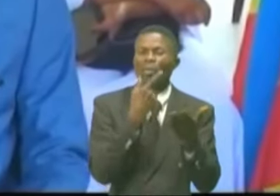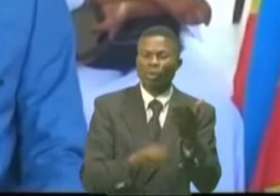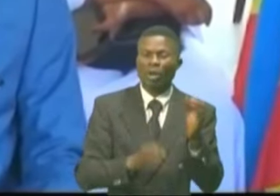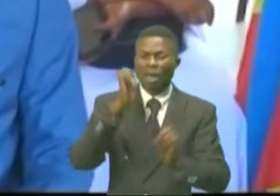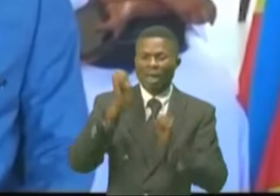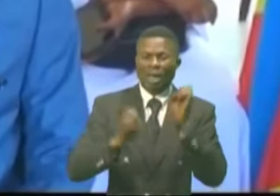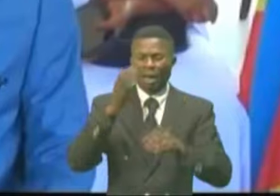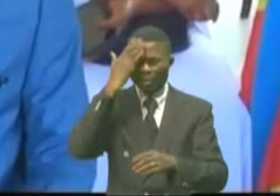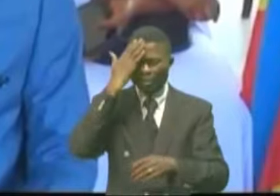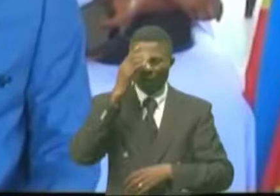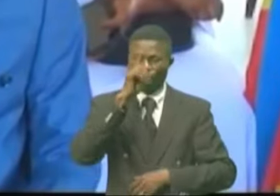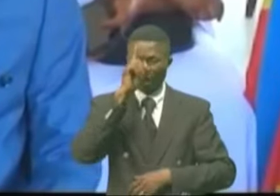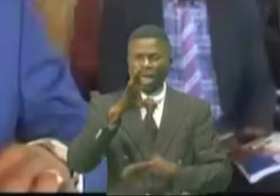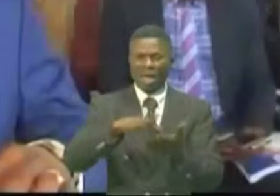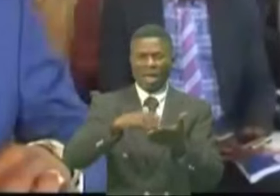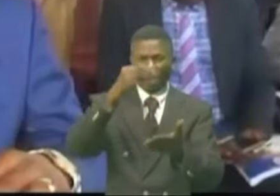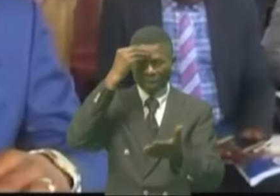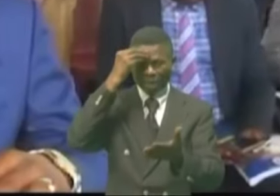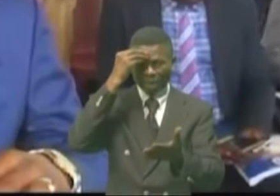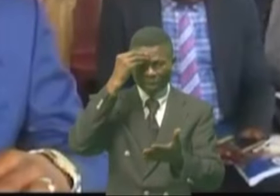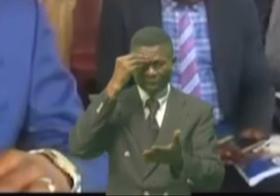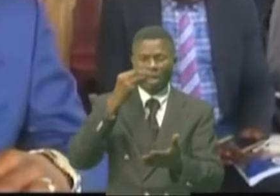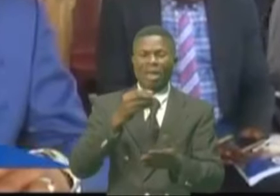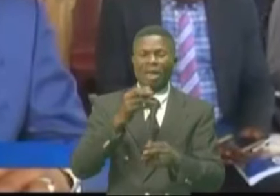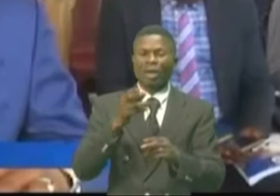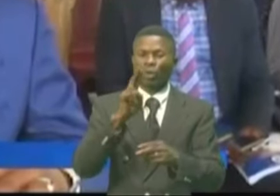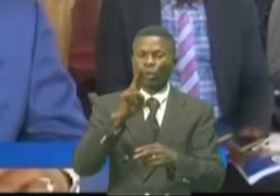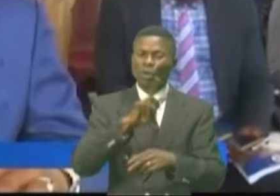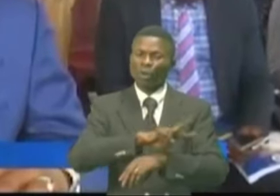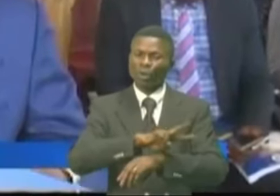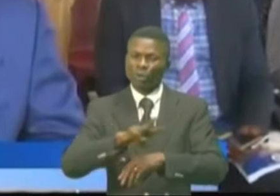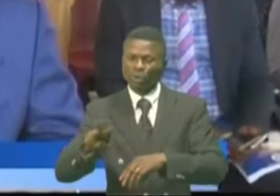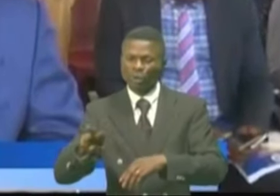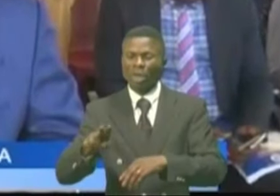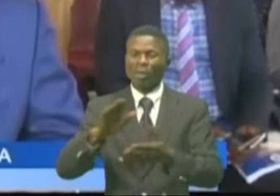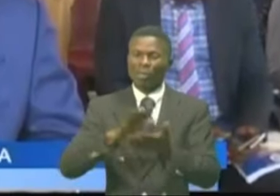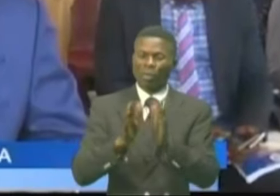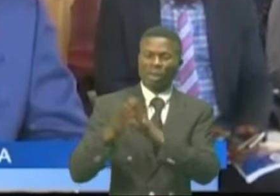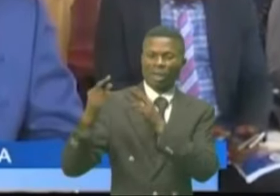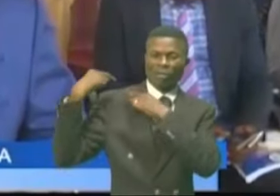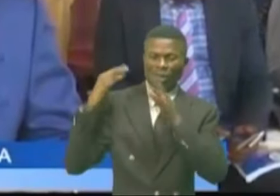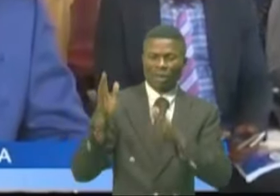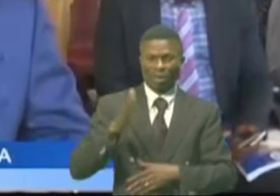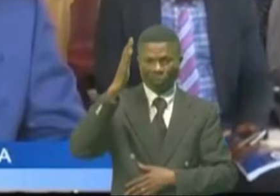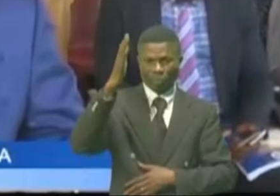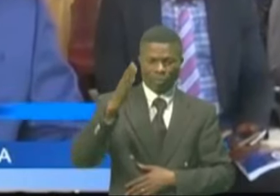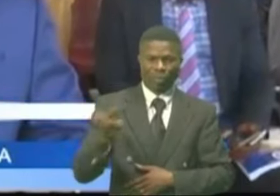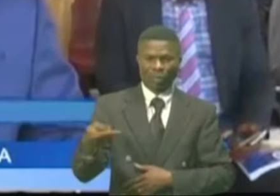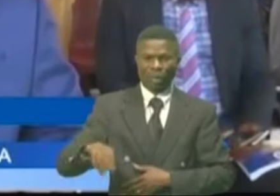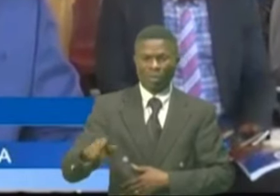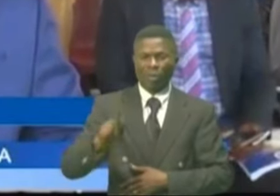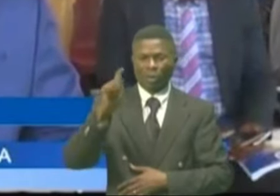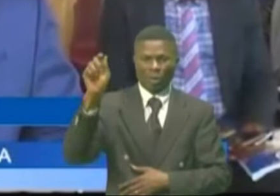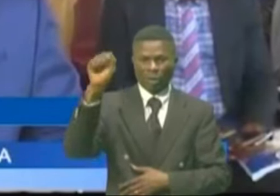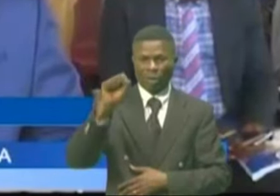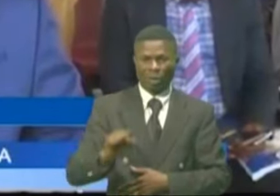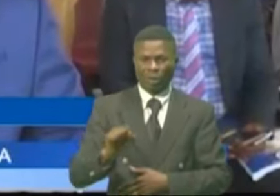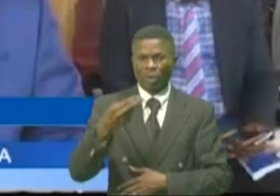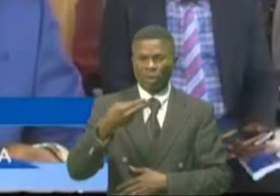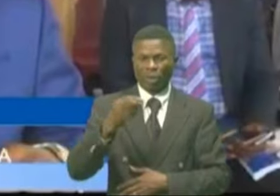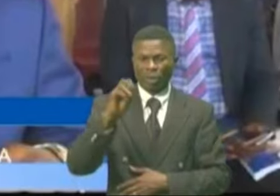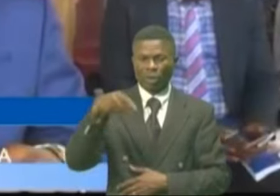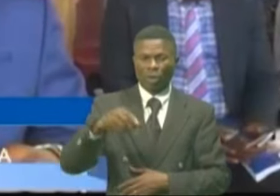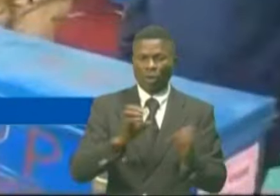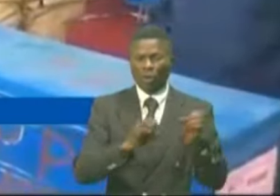les connaissances des élèves en les invitant au sens des responsabilités. La province éducationnelle de la Tchopo 1 organise cette